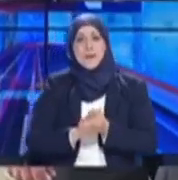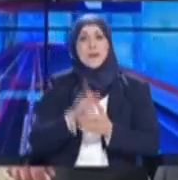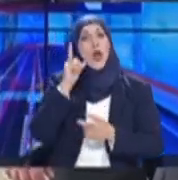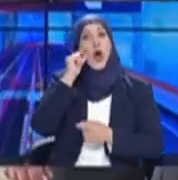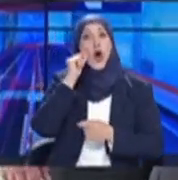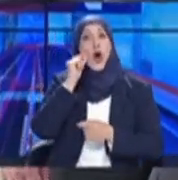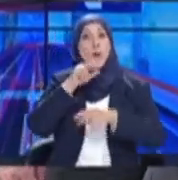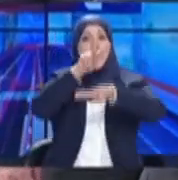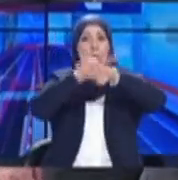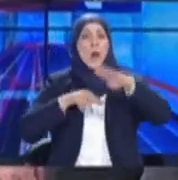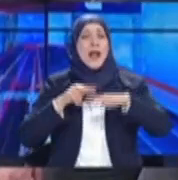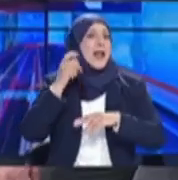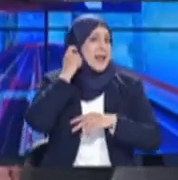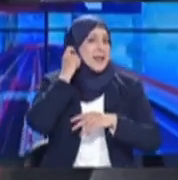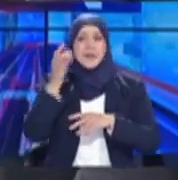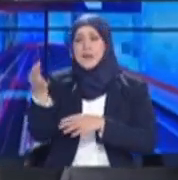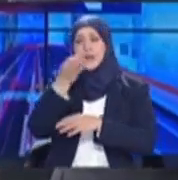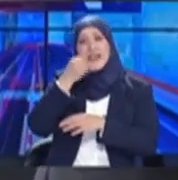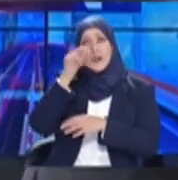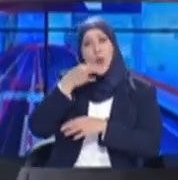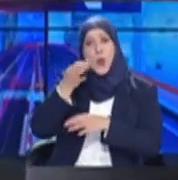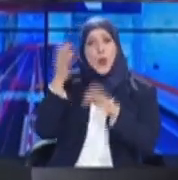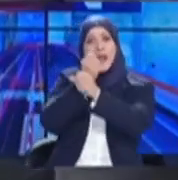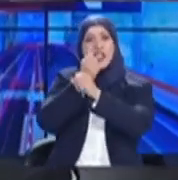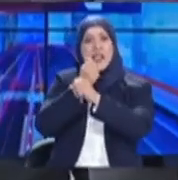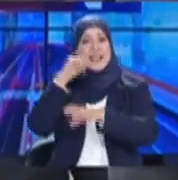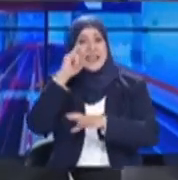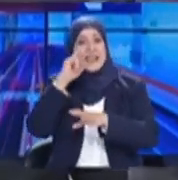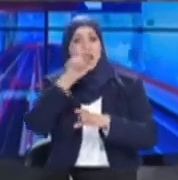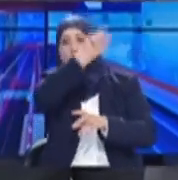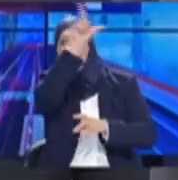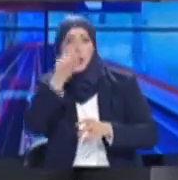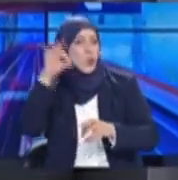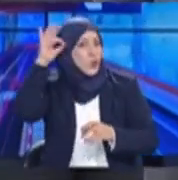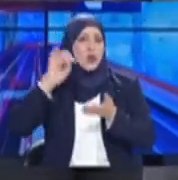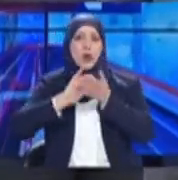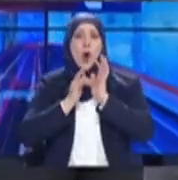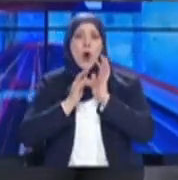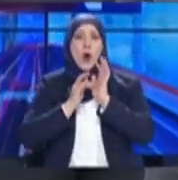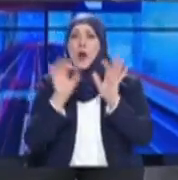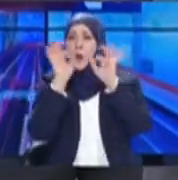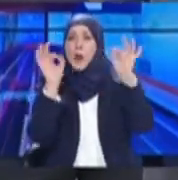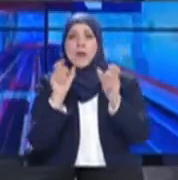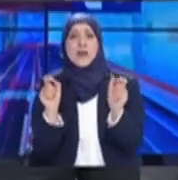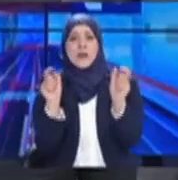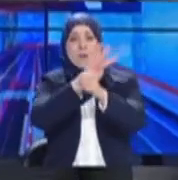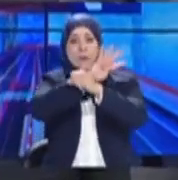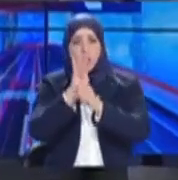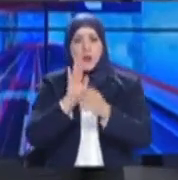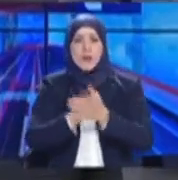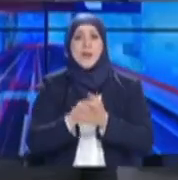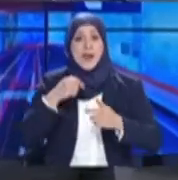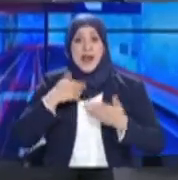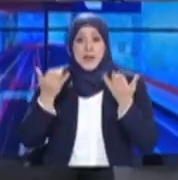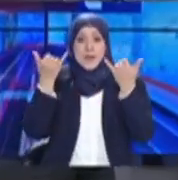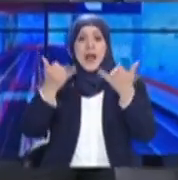نقولوا في هذه الاخير انا اليوم في حرب مباشره مع الفيروسات